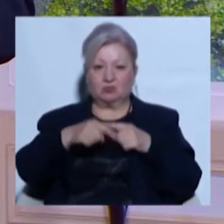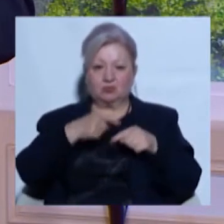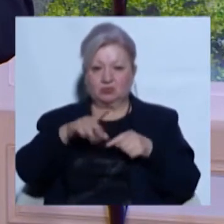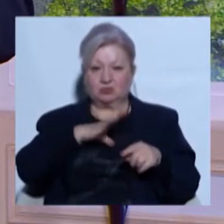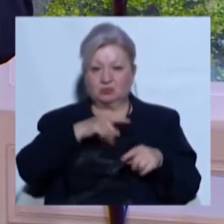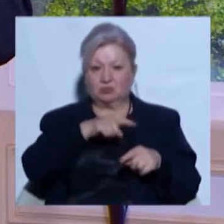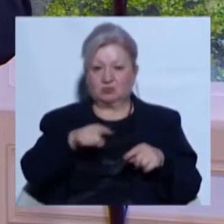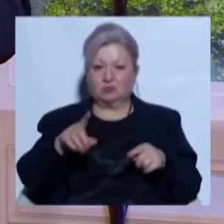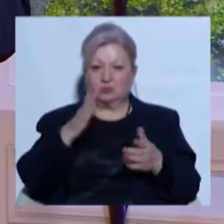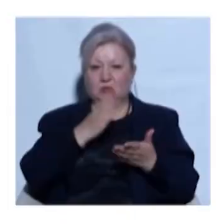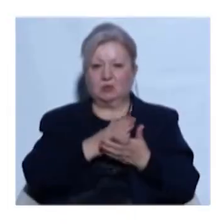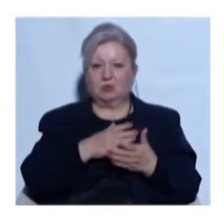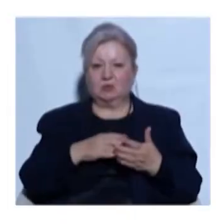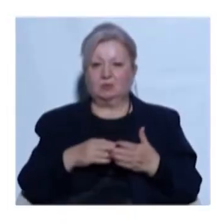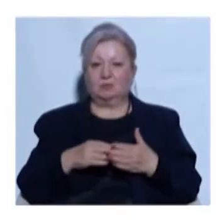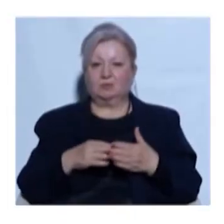იქცა ქართველთა.